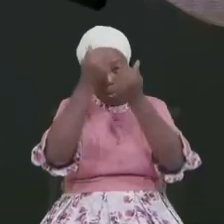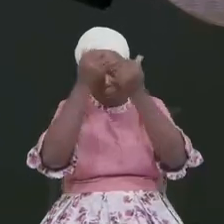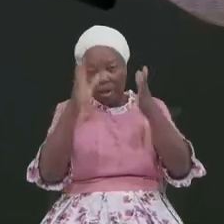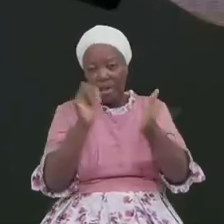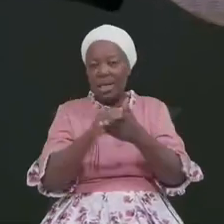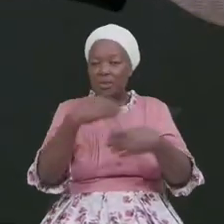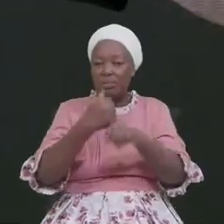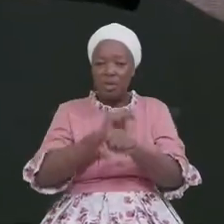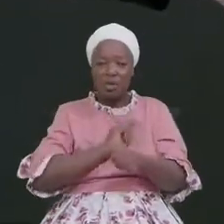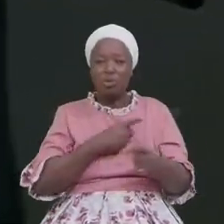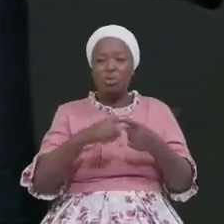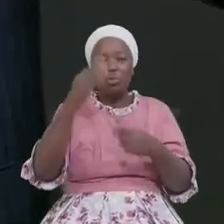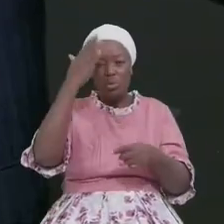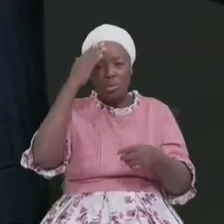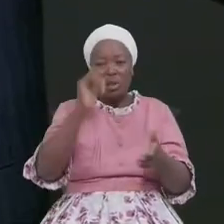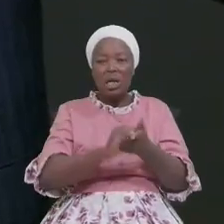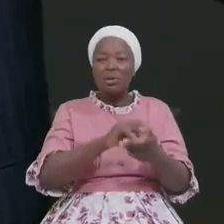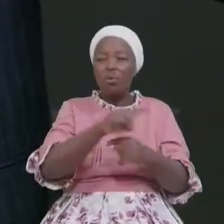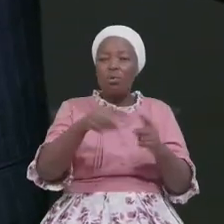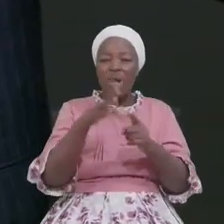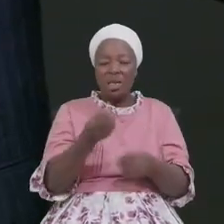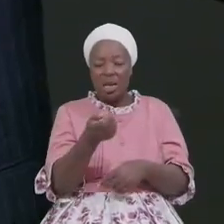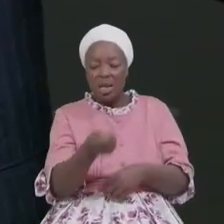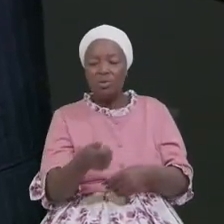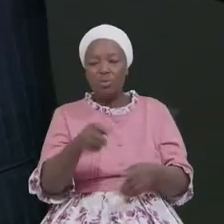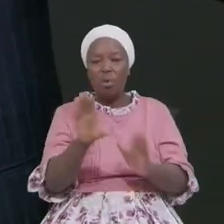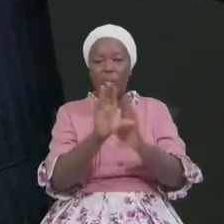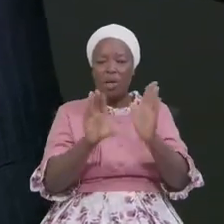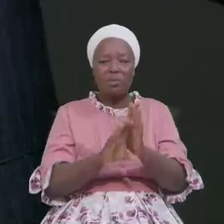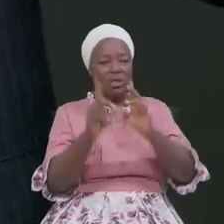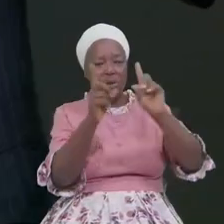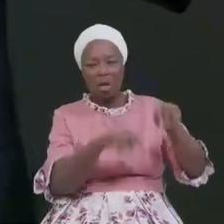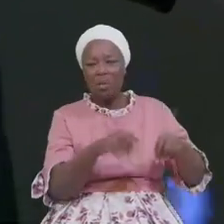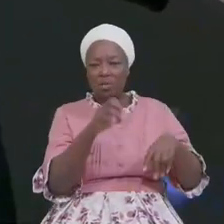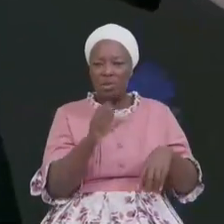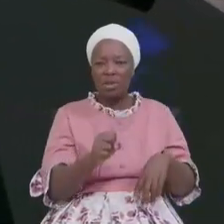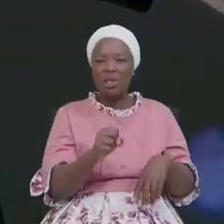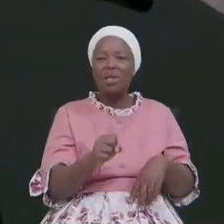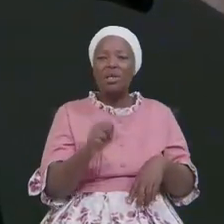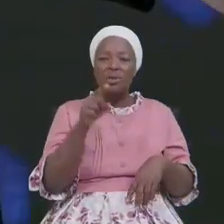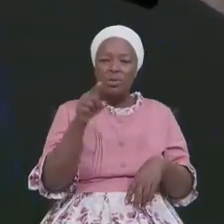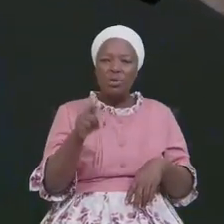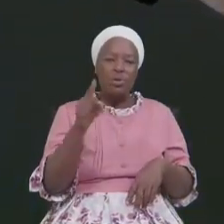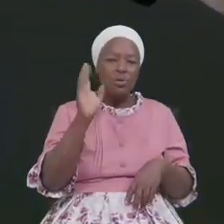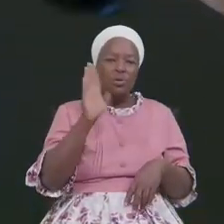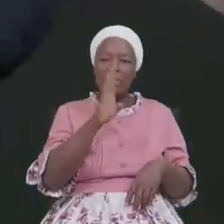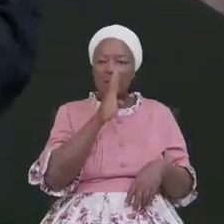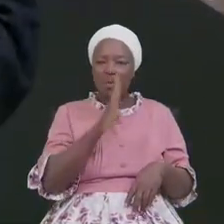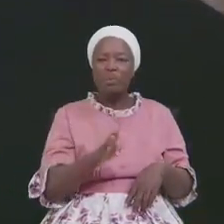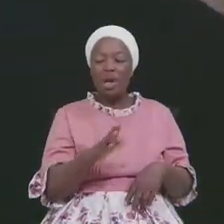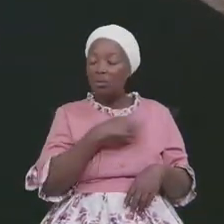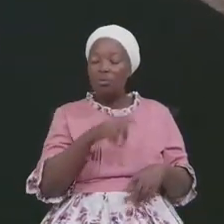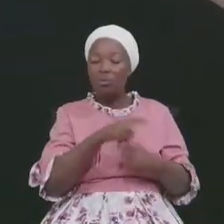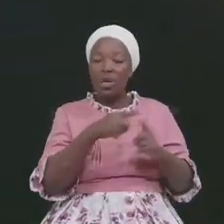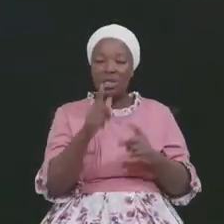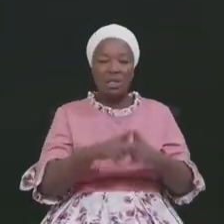amène à savoir quand le commandement important viendra, vous pourrez être obéissant et vous